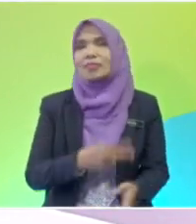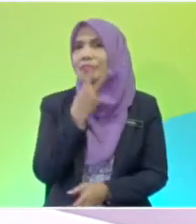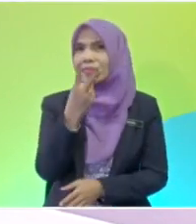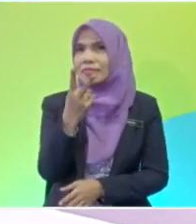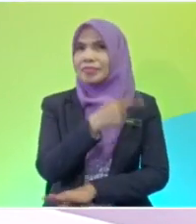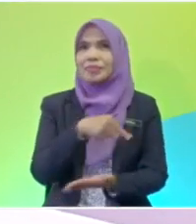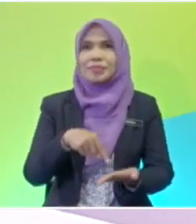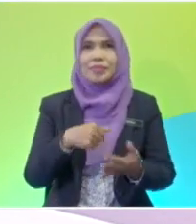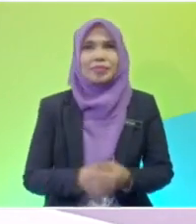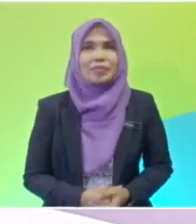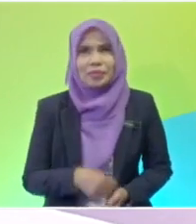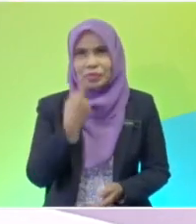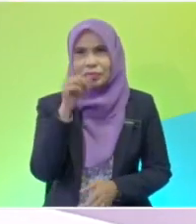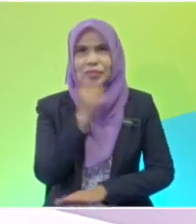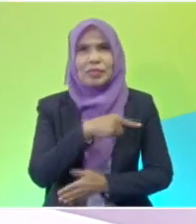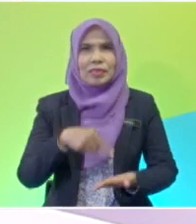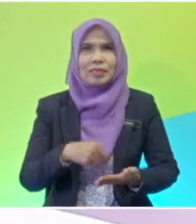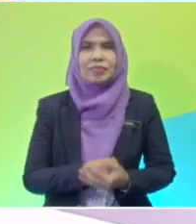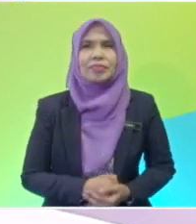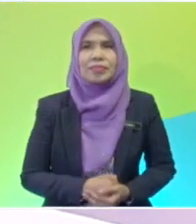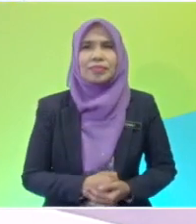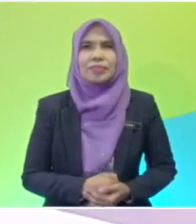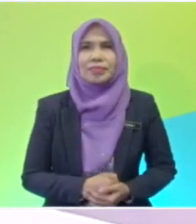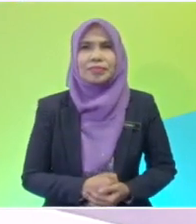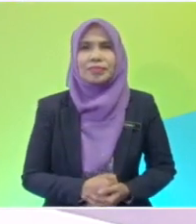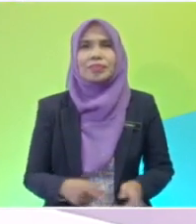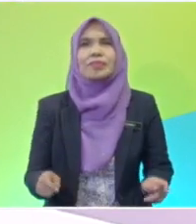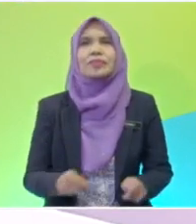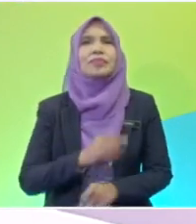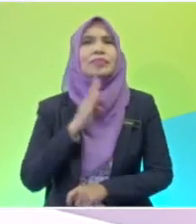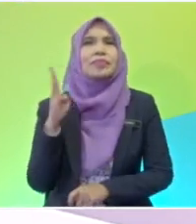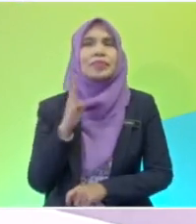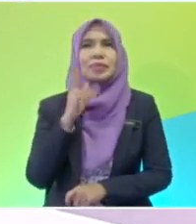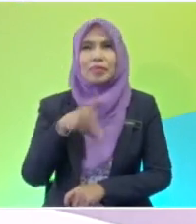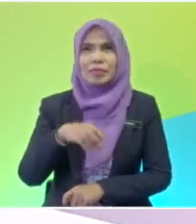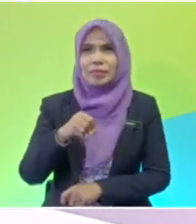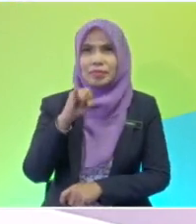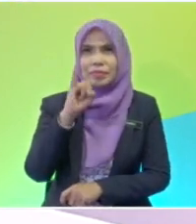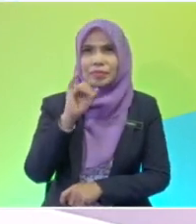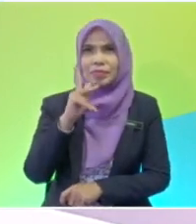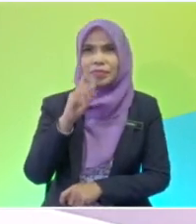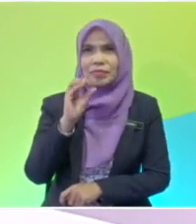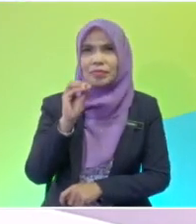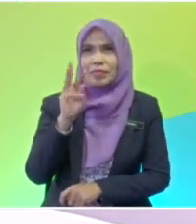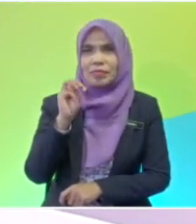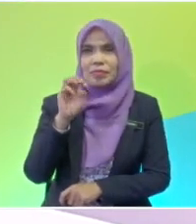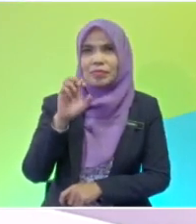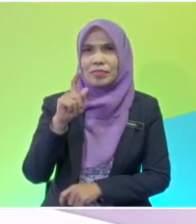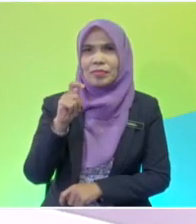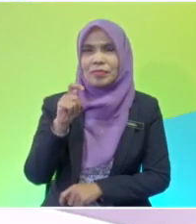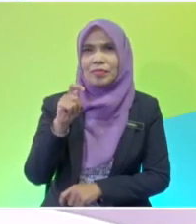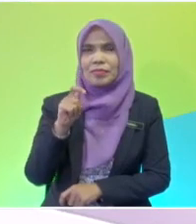pada hari ini baik untuk hari ini slot kita seperti biasa penaksiran saya kometry kita akan melihat satu